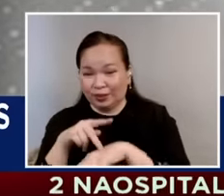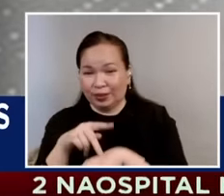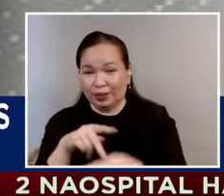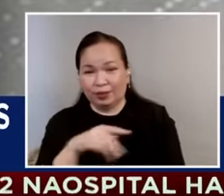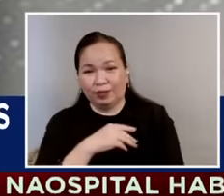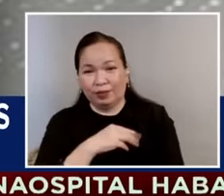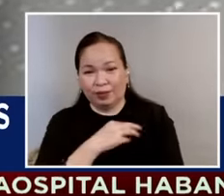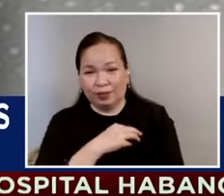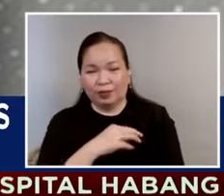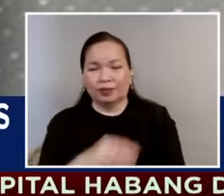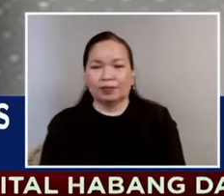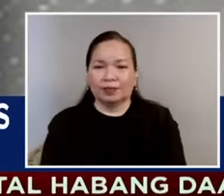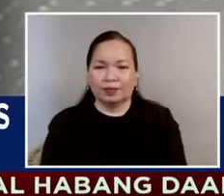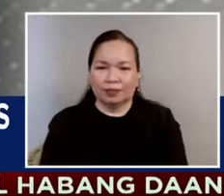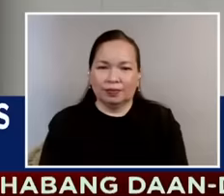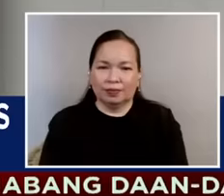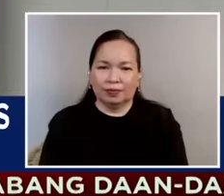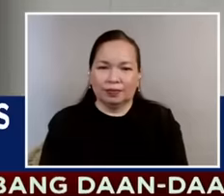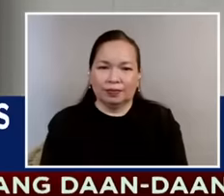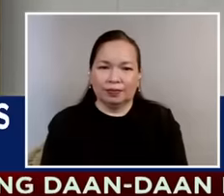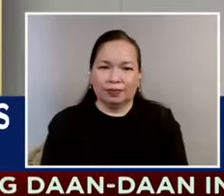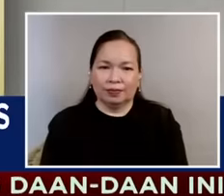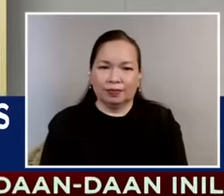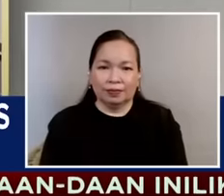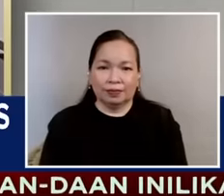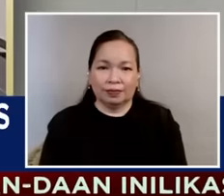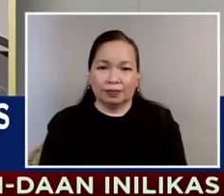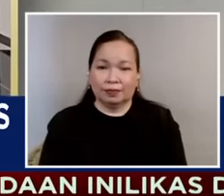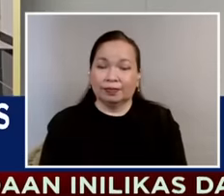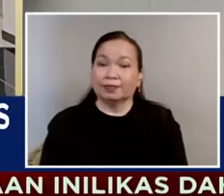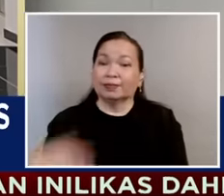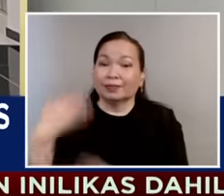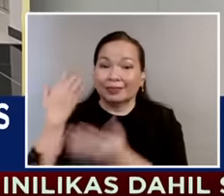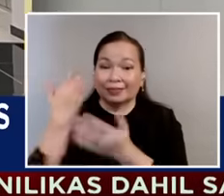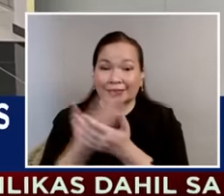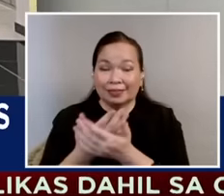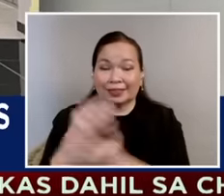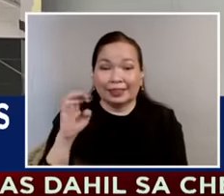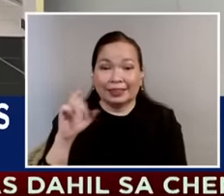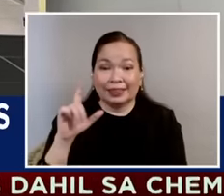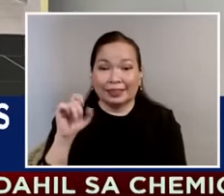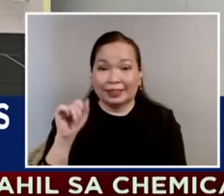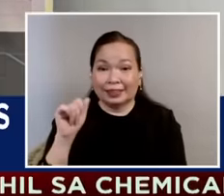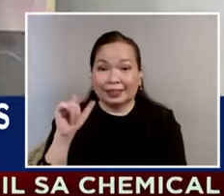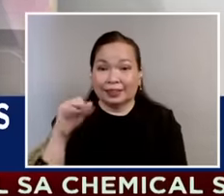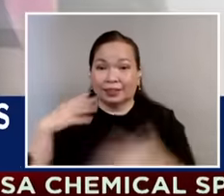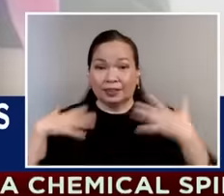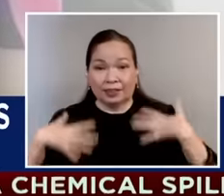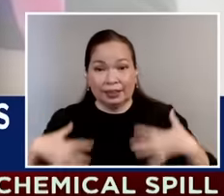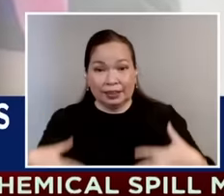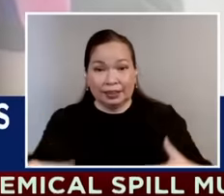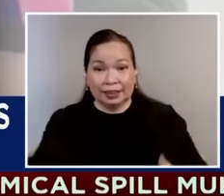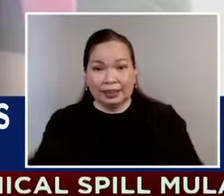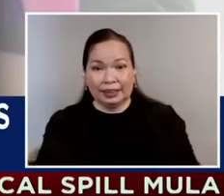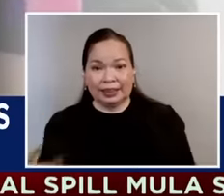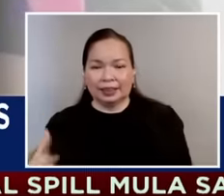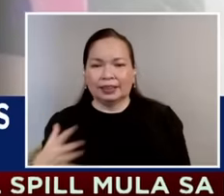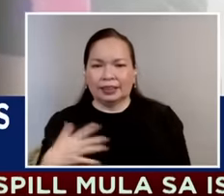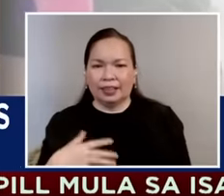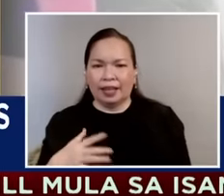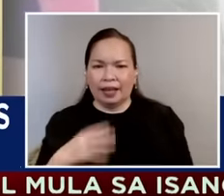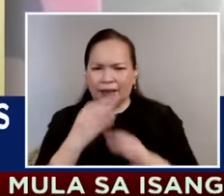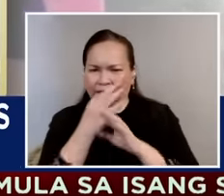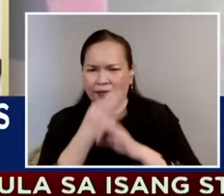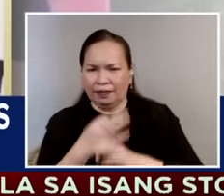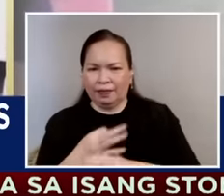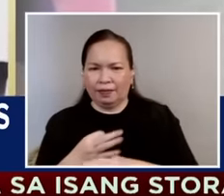hugis Pilipinas na pamana brooch. Pagdating naman sa El Salvador, suot niya ang isang custom denim na may re-engineered jean